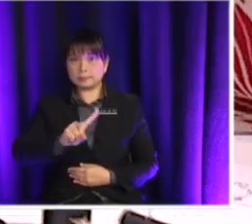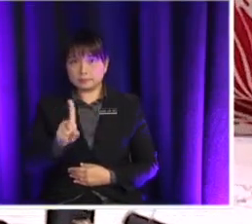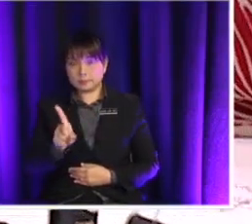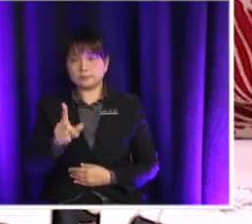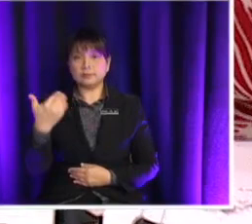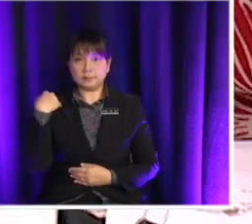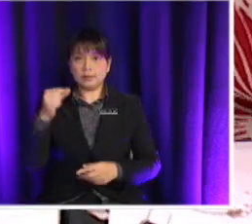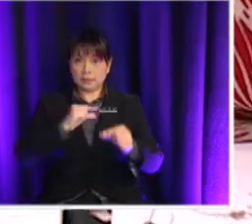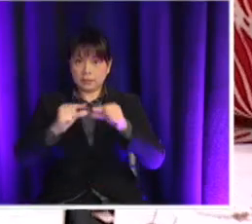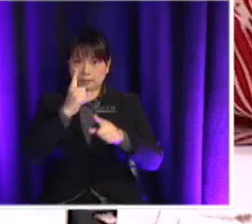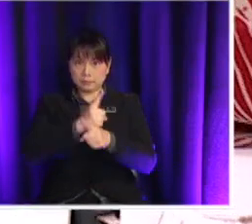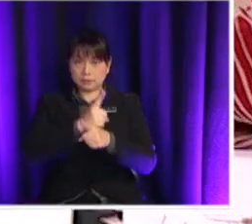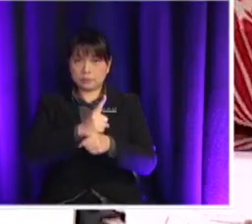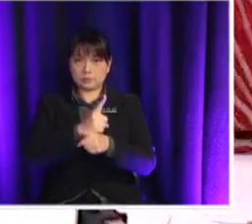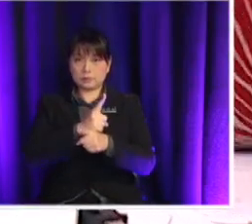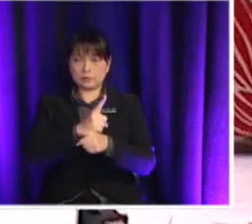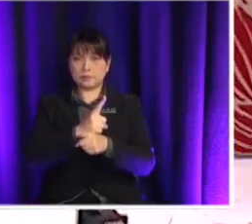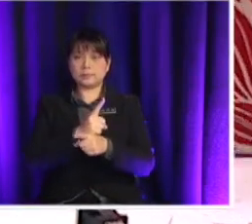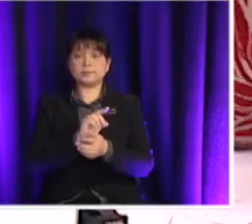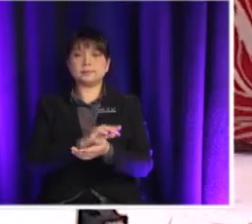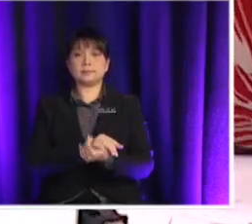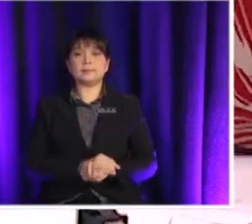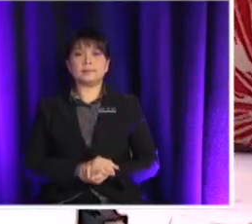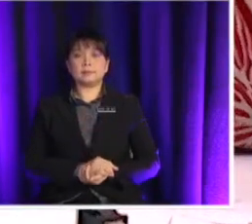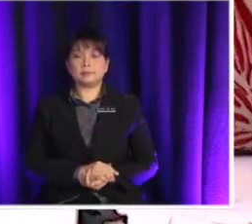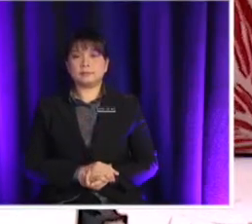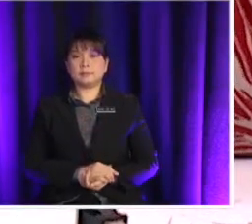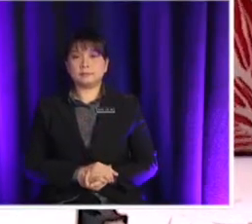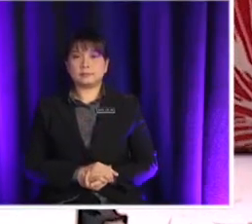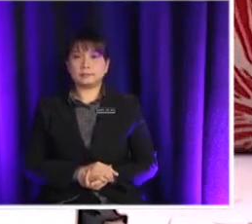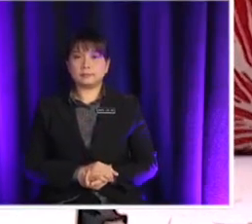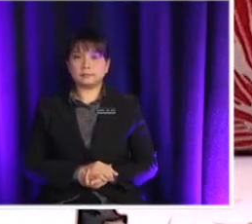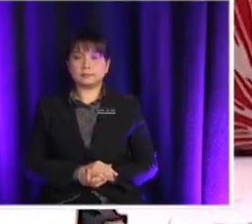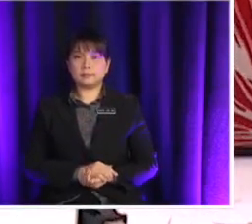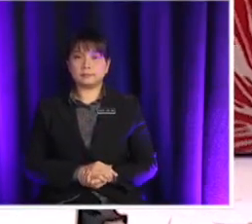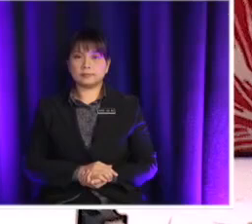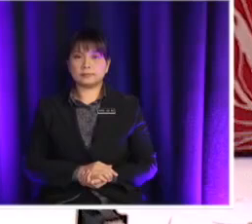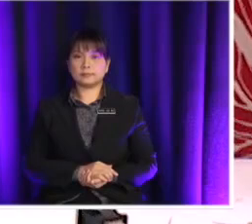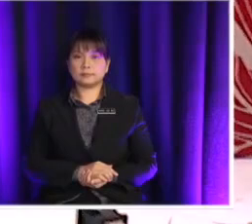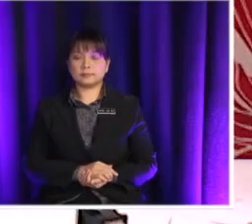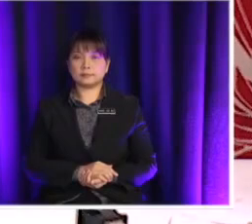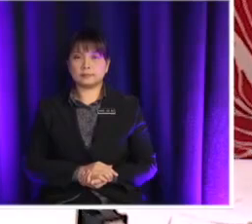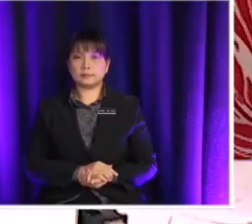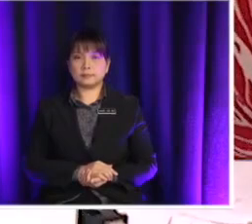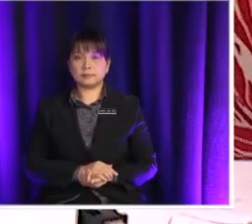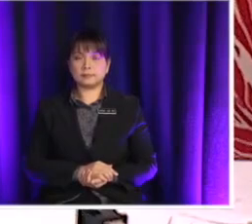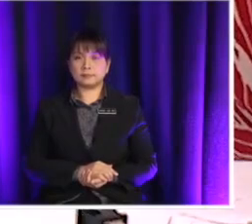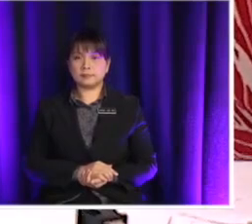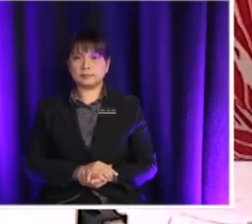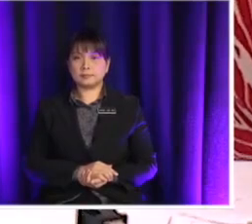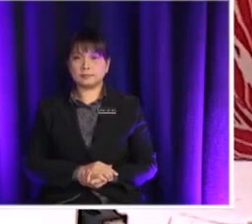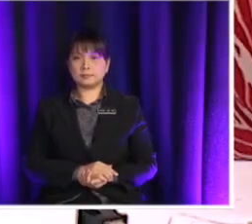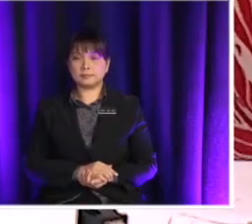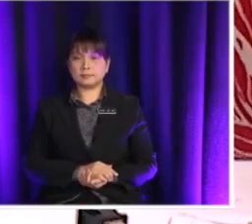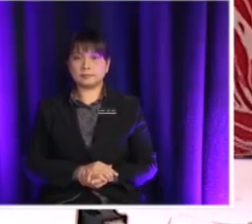ada sambungan. Dia tidak terputus di tengah-tengah. Okey, so sekarang ke sini saya tarik yang sini. Okey, saya tarik yang sini. Saya nak tahu